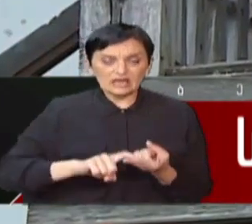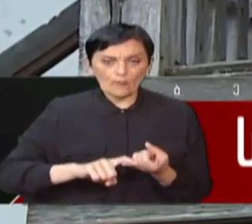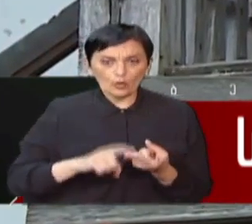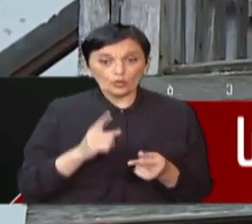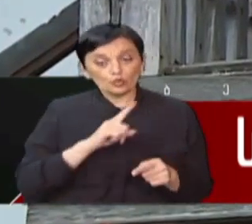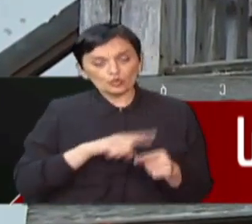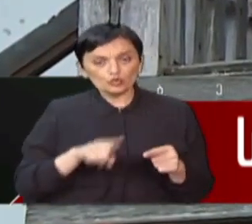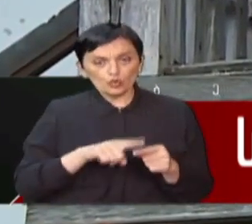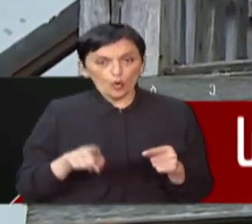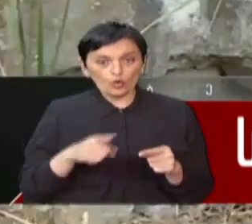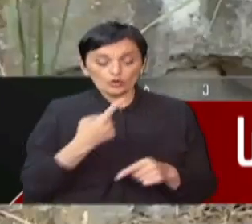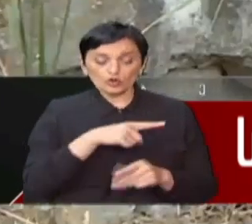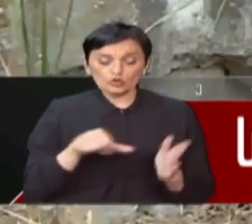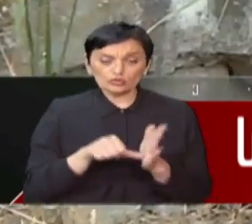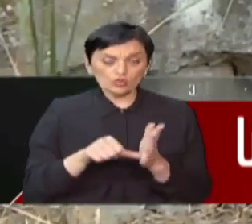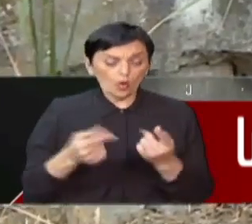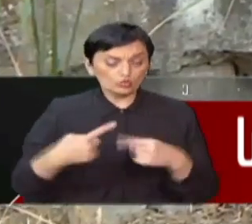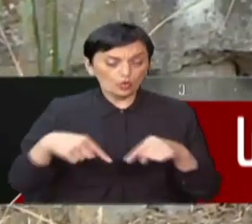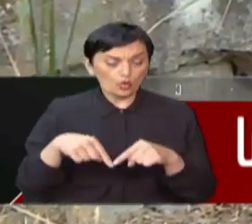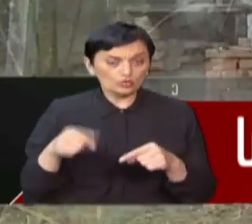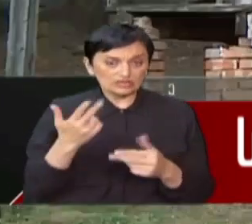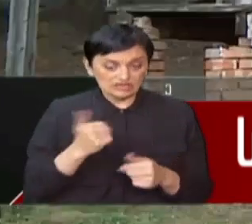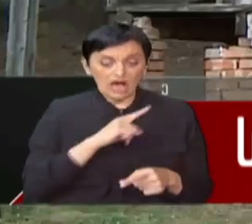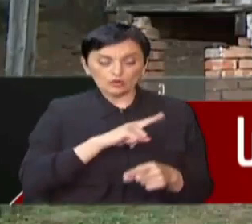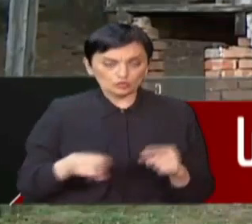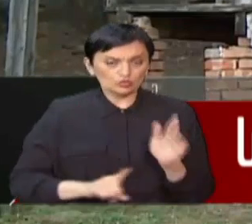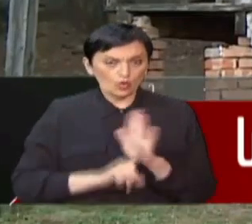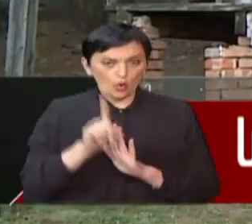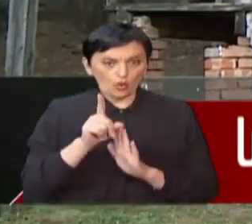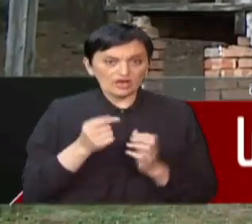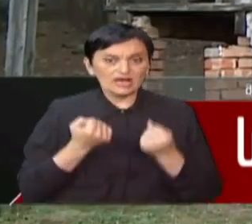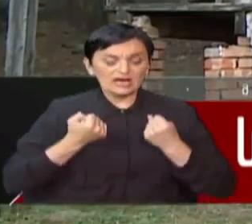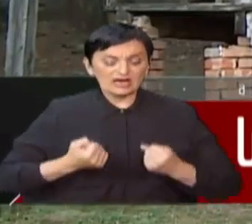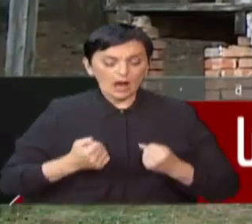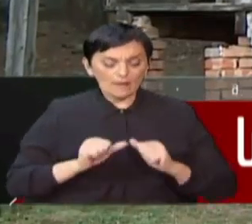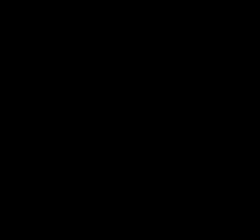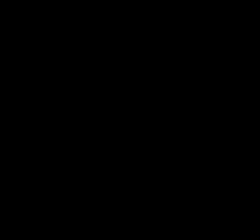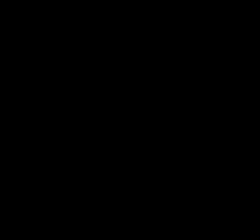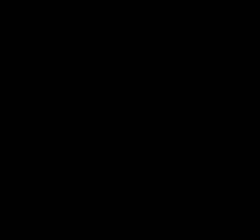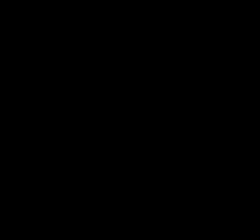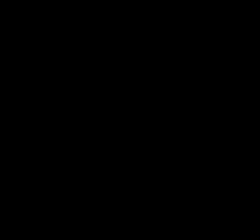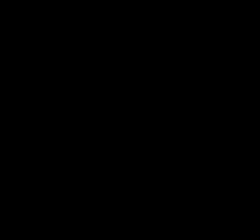ramdena droulat moidzeb neva donori organizația da droulat da izgheba gama grebiti samușaobi.